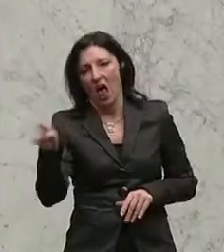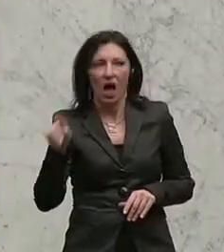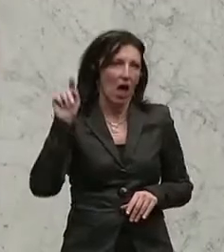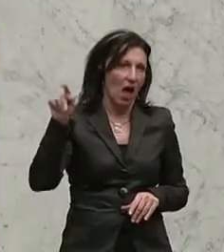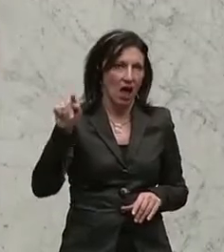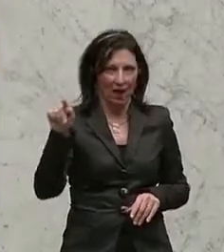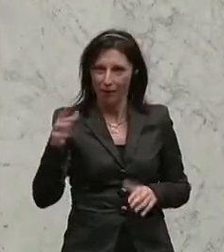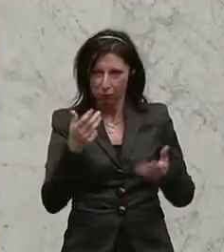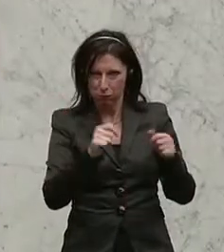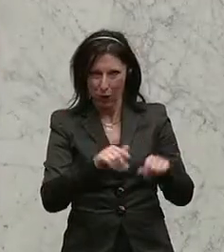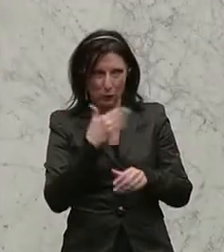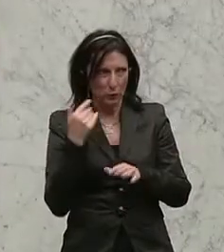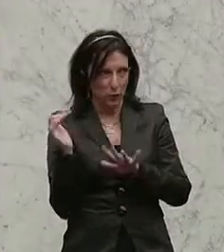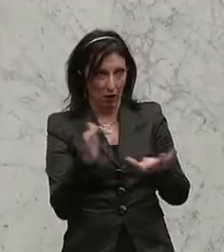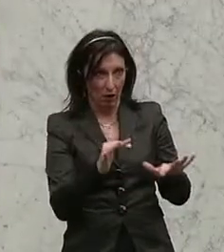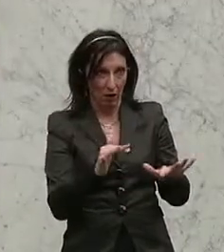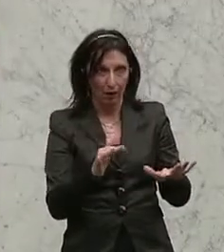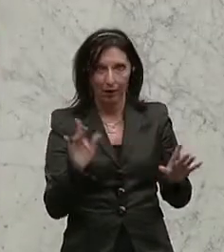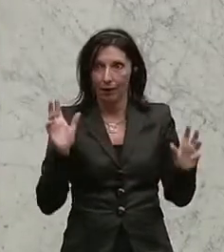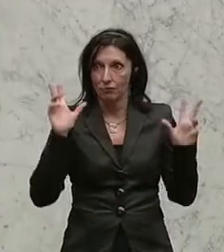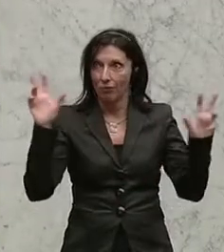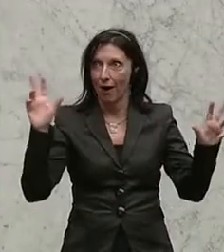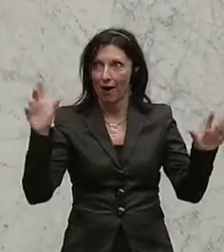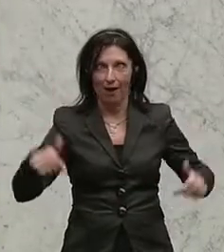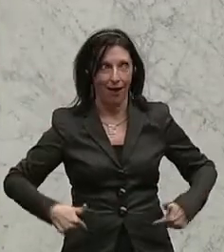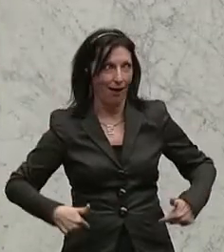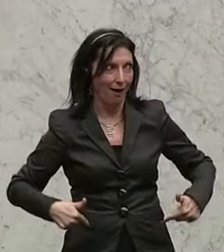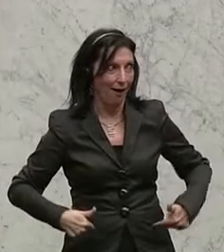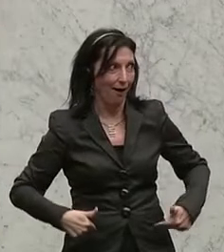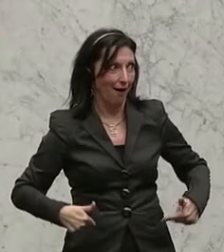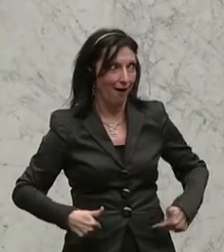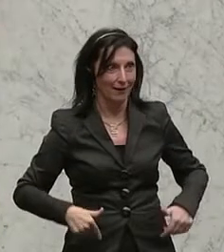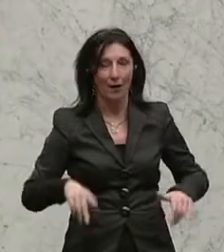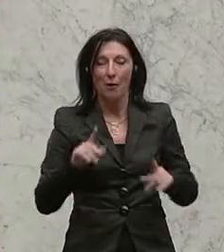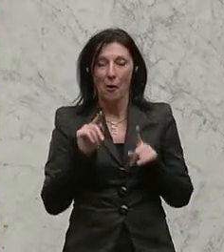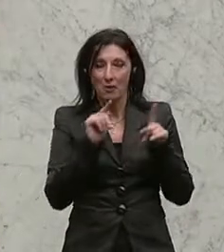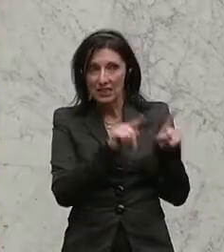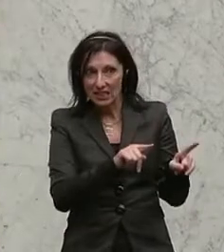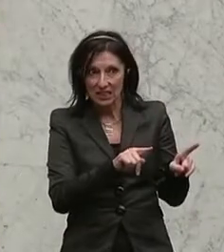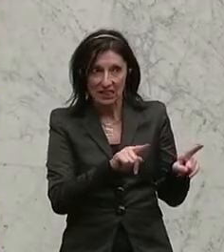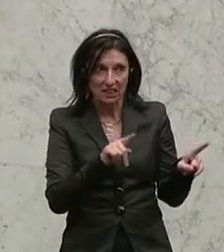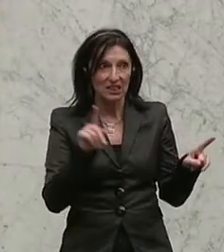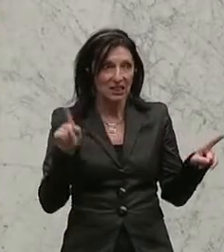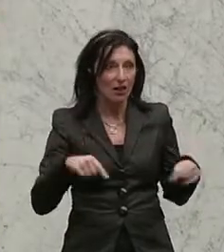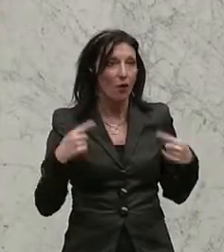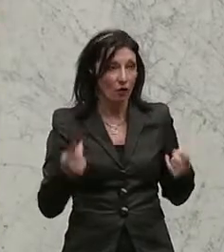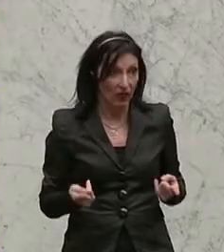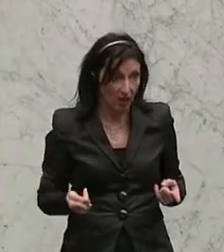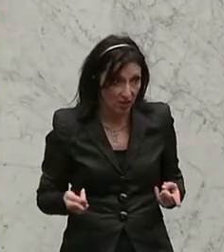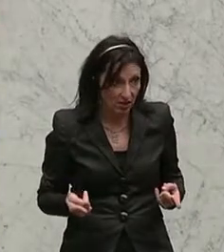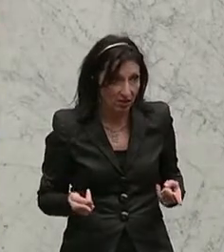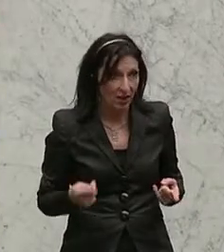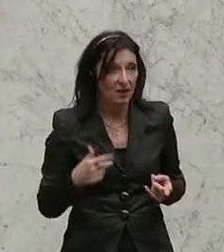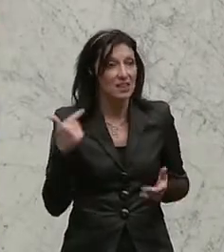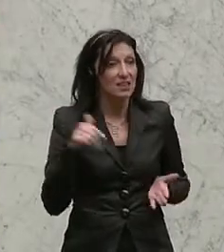keinen einfluss auf diese bank und und sie und sie und dann im jahr